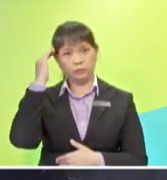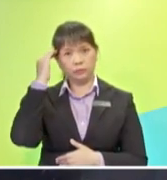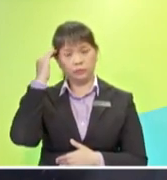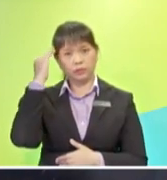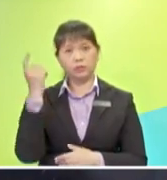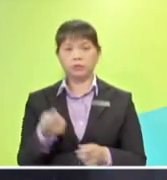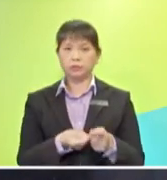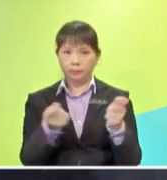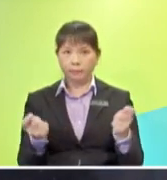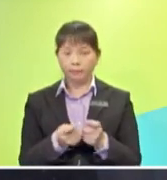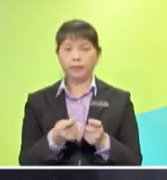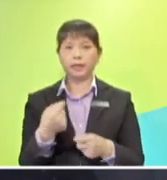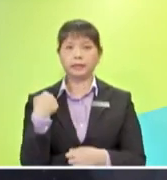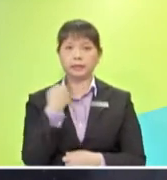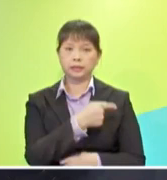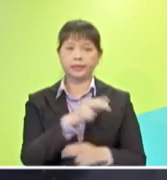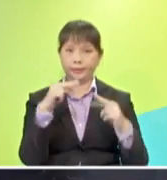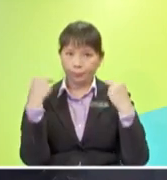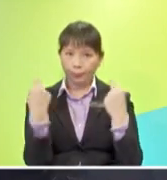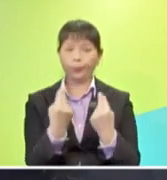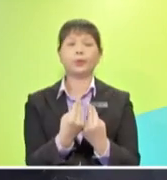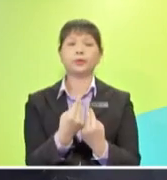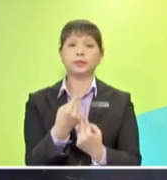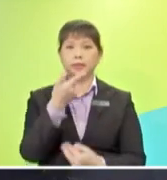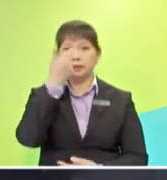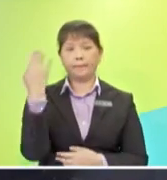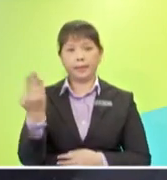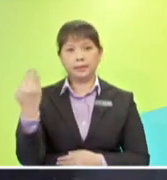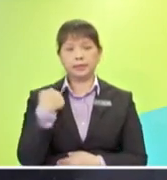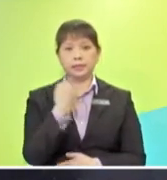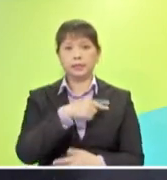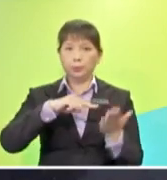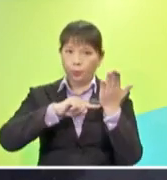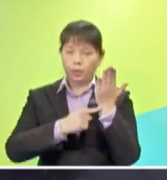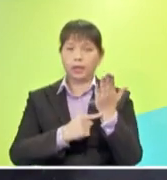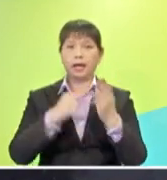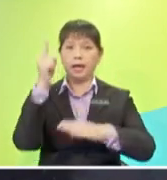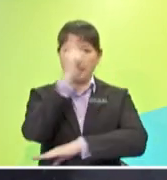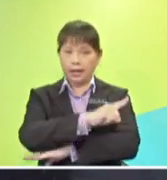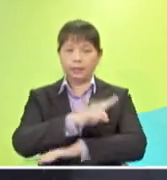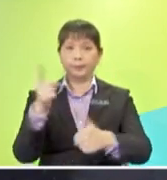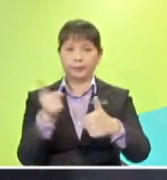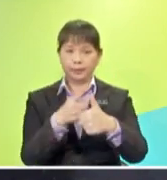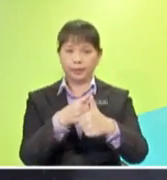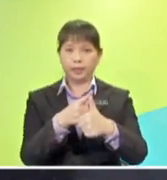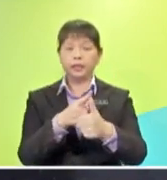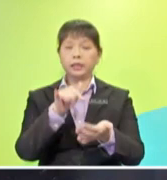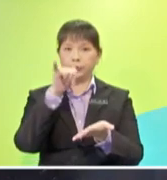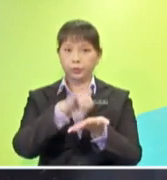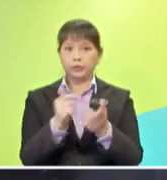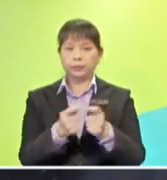berkumpulnya Iya betul sebab biasa kalau kita hari pertama sampai sekolah itulah tempat pertama yang